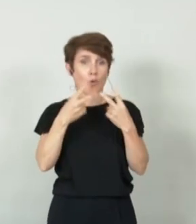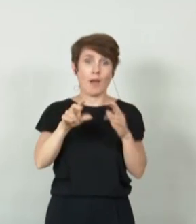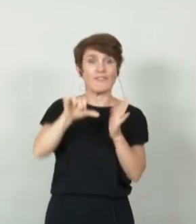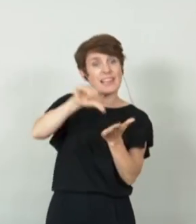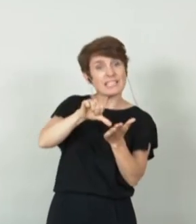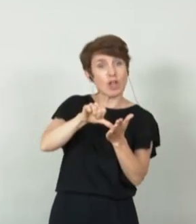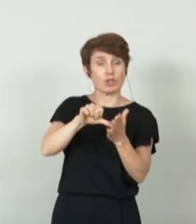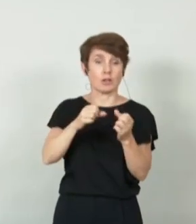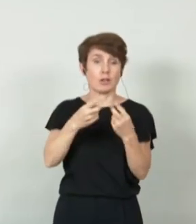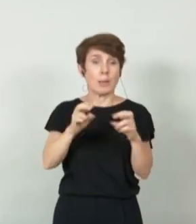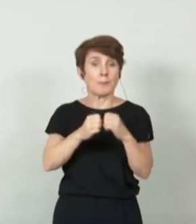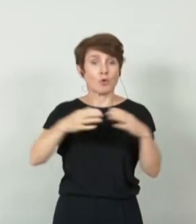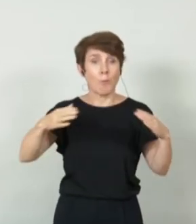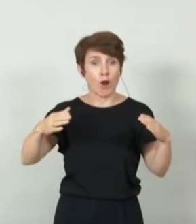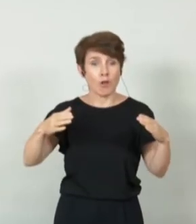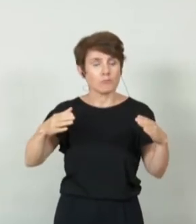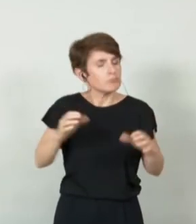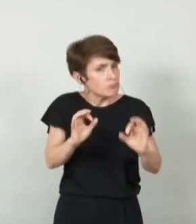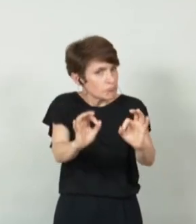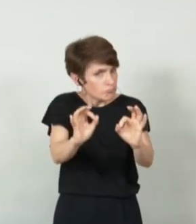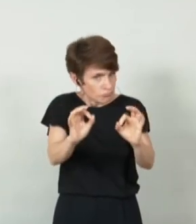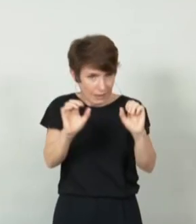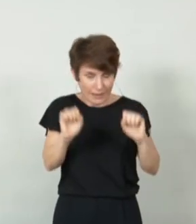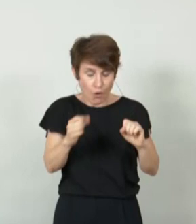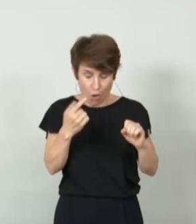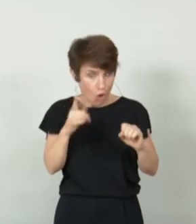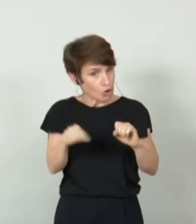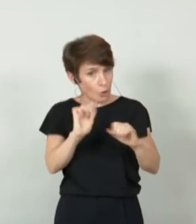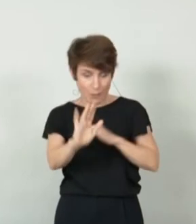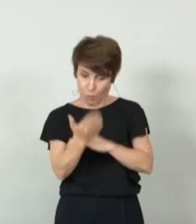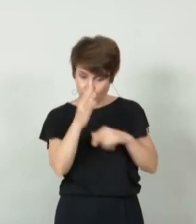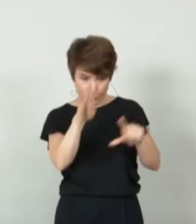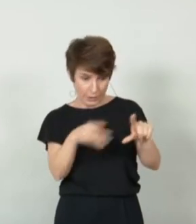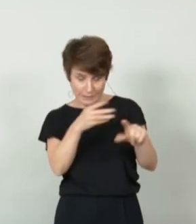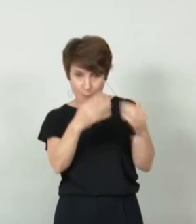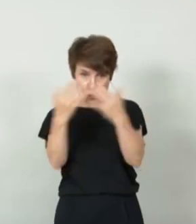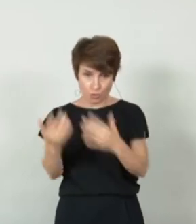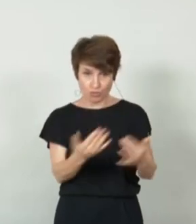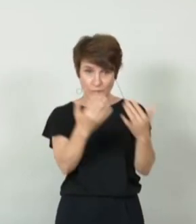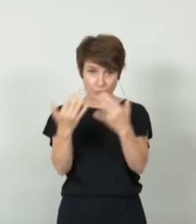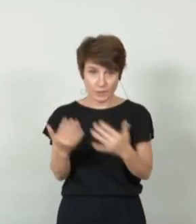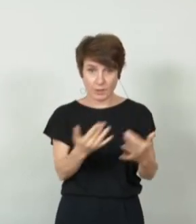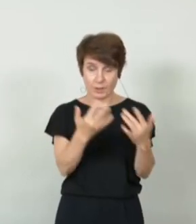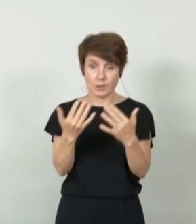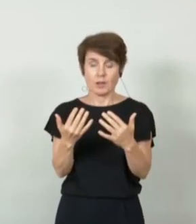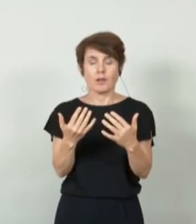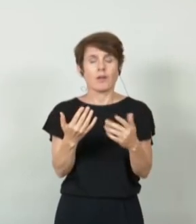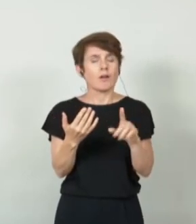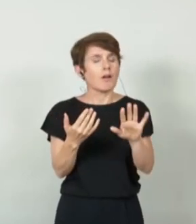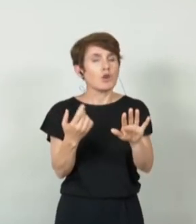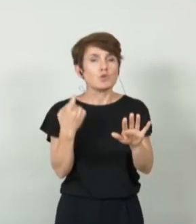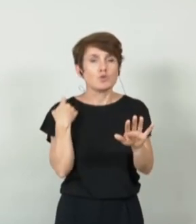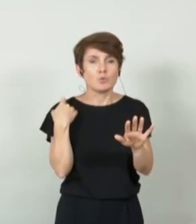ce qui devrait expliquer normalement et être démontré par les chiffres que les ratios de le numéro hop